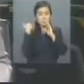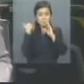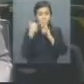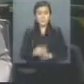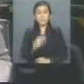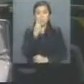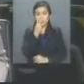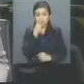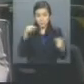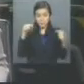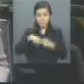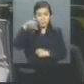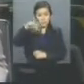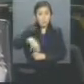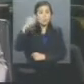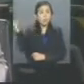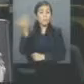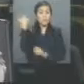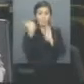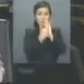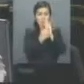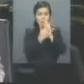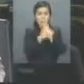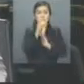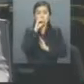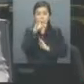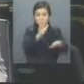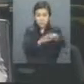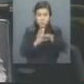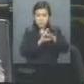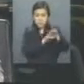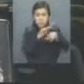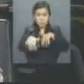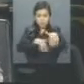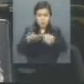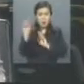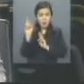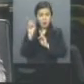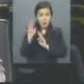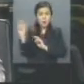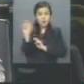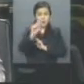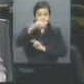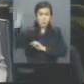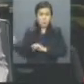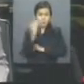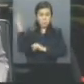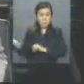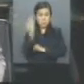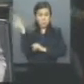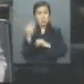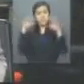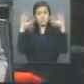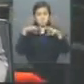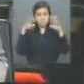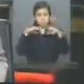ตุนิยมวิทยาภาคตะวันออกเฉียงเหนือค่ะยังคงออกมาแจ้งเตือนประชาชนให้ระมัดระวังอันตรายที่อาจจะเกิดจากพายุฝนนะคะขณะ